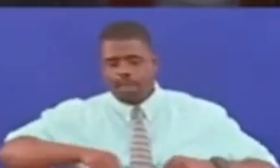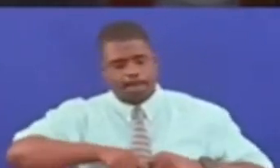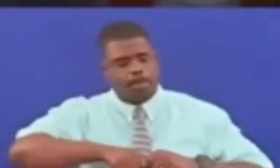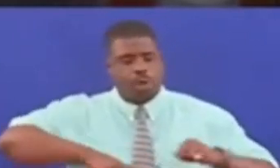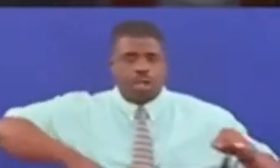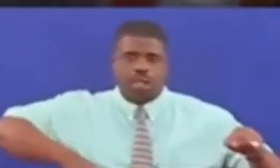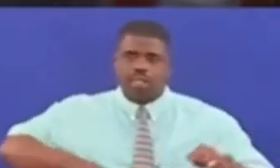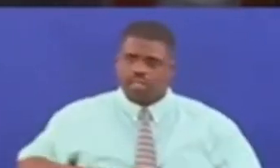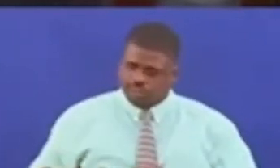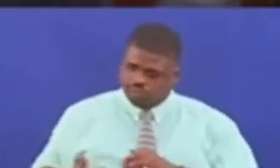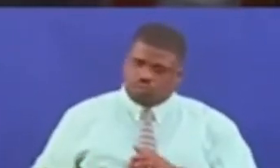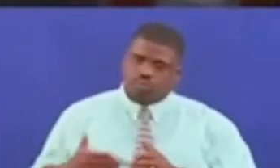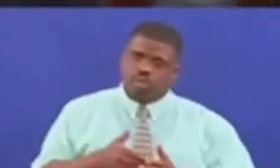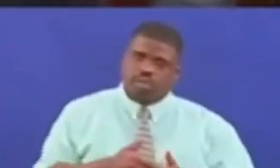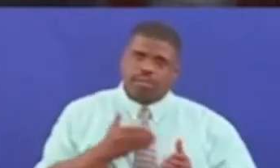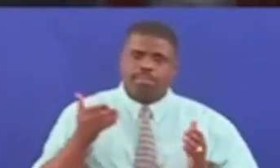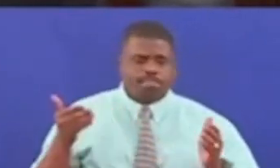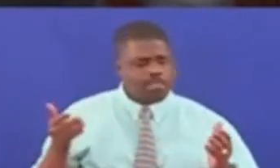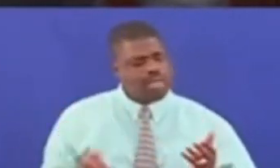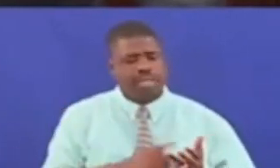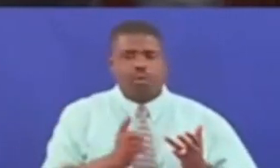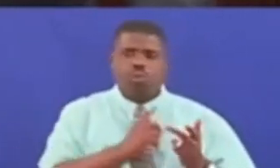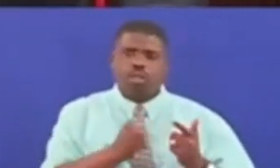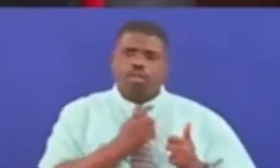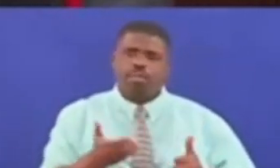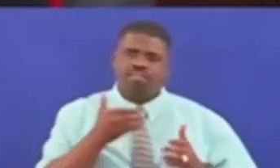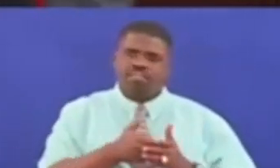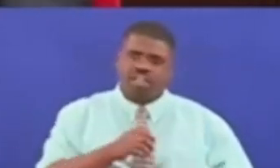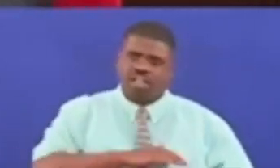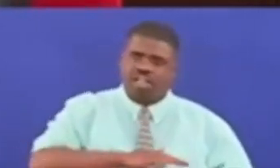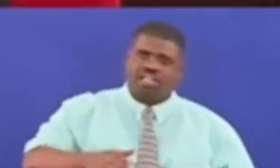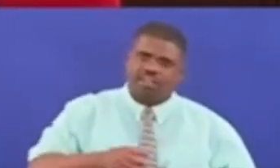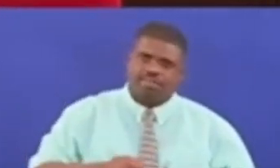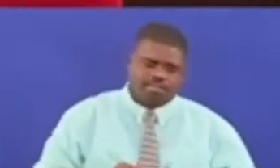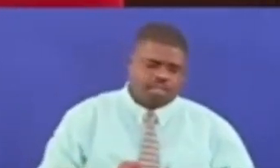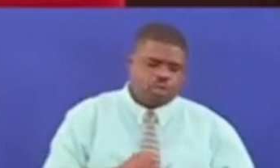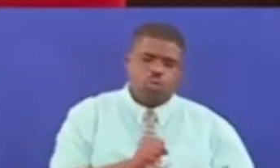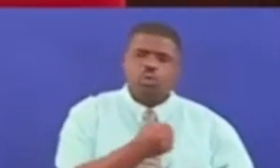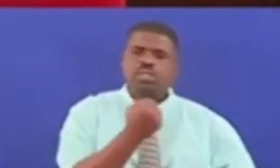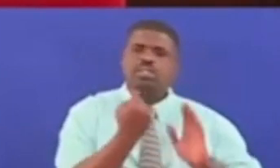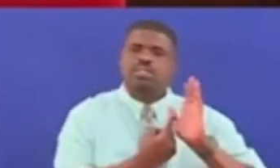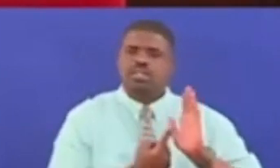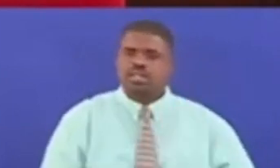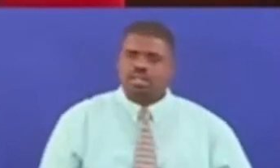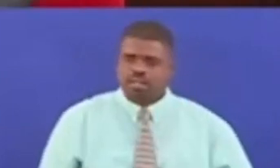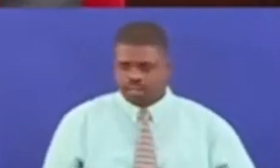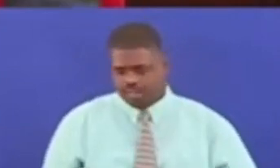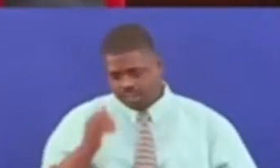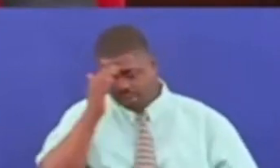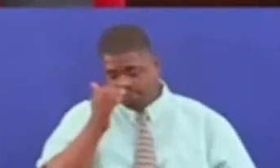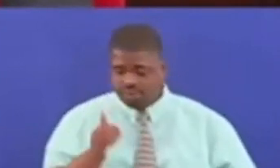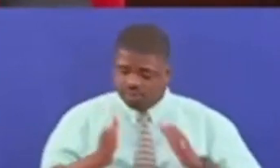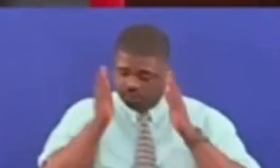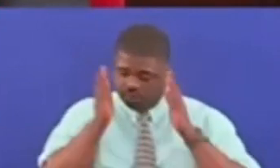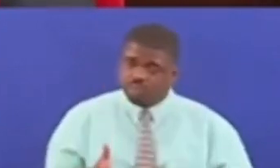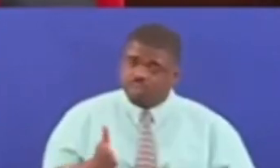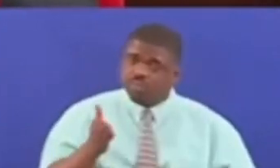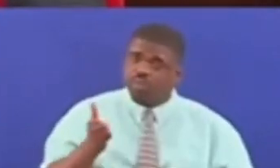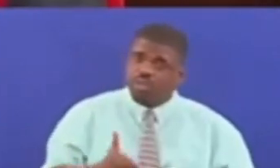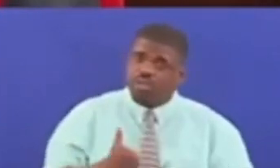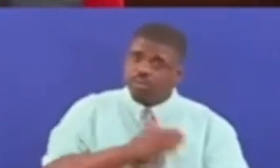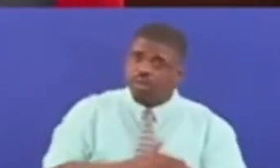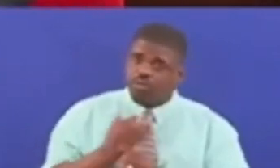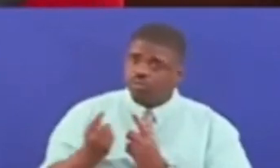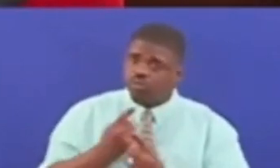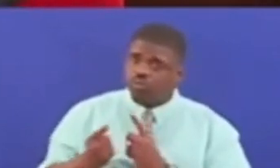in fact tumeweka mpaka statistic mpaka zifike hekta milioni 6. Nadhani Mheshimiwa Kitila, kabla